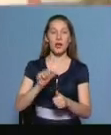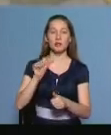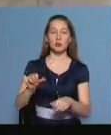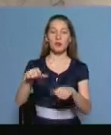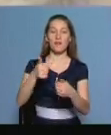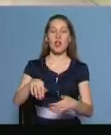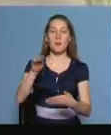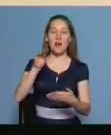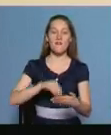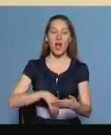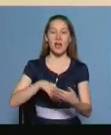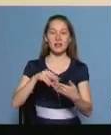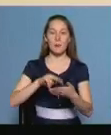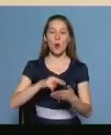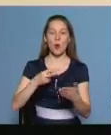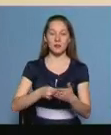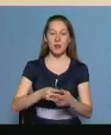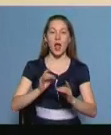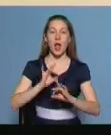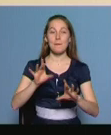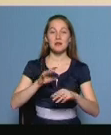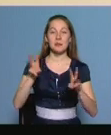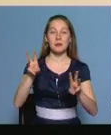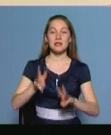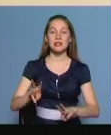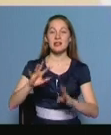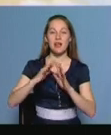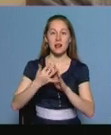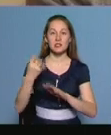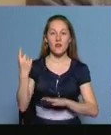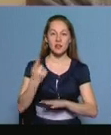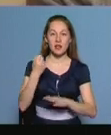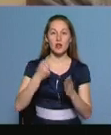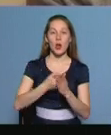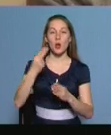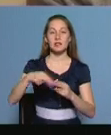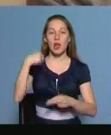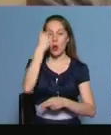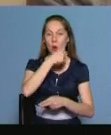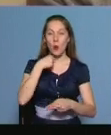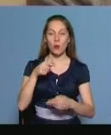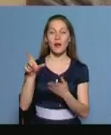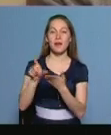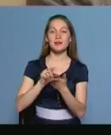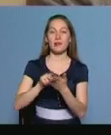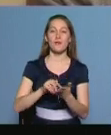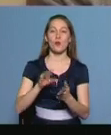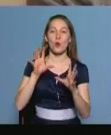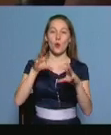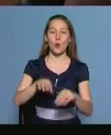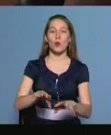формировании инвестиционных проектов, объяснила министр сельского хозяйства. До конца года в республике оцифруют данные 6